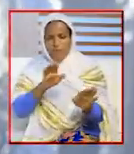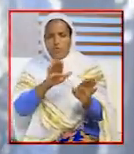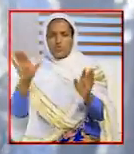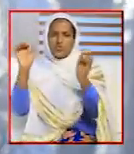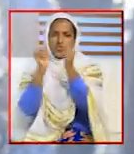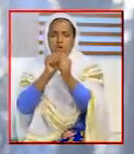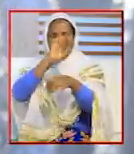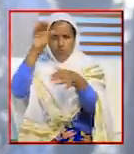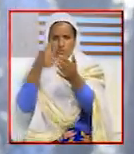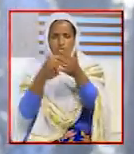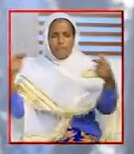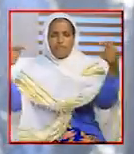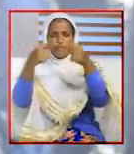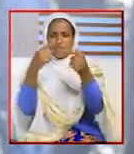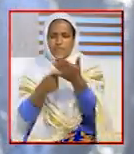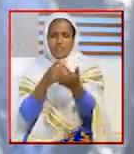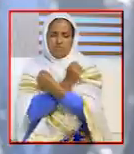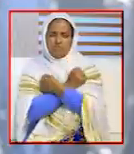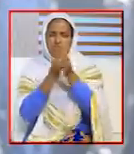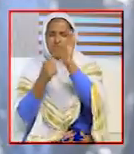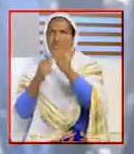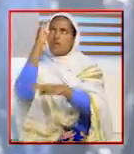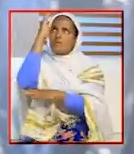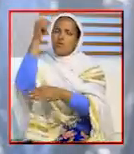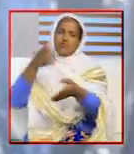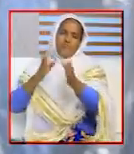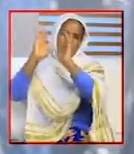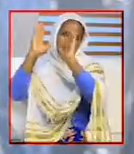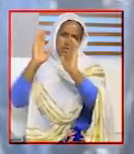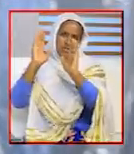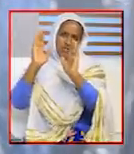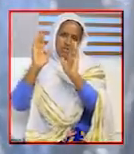ልጆች ጋር ሁሉ ይሄ ግንኙነት በዚህ መንገድ እንዲሆን እግዚአብሔር ወደደ